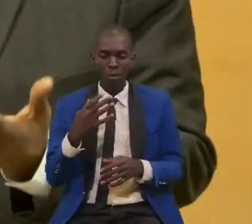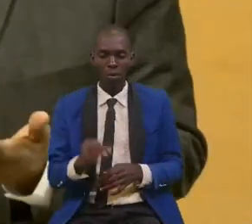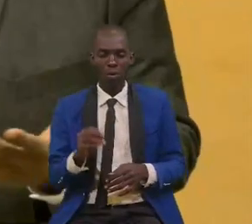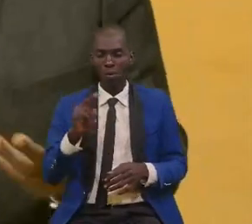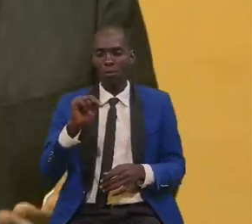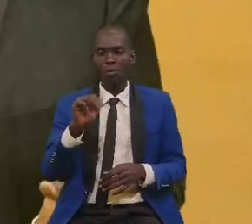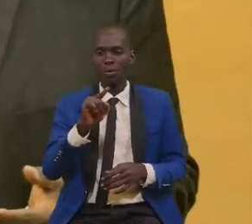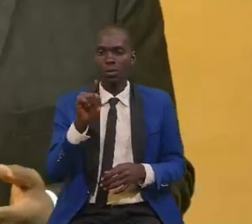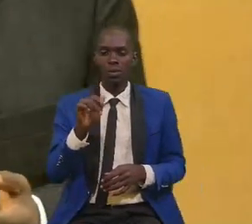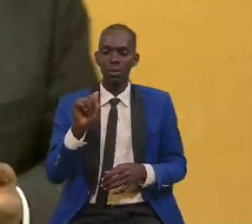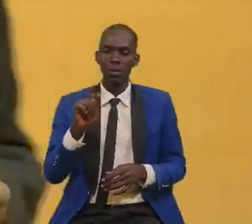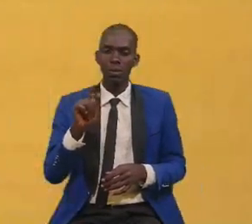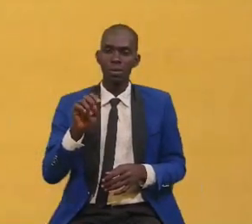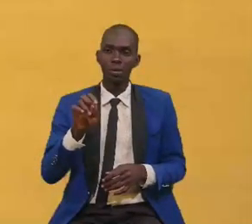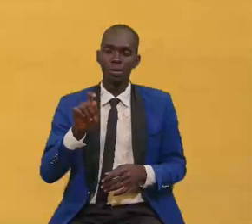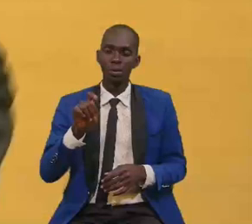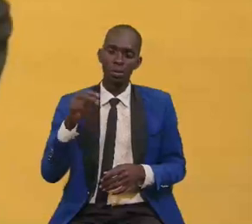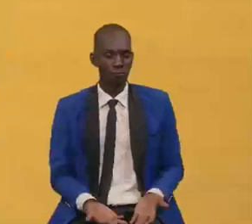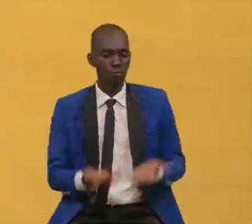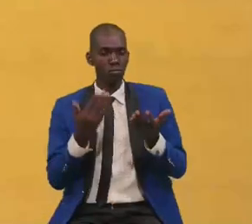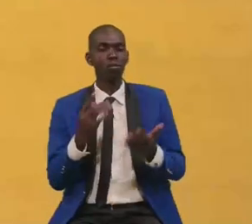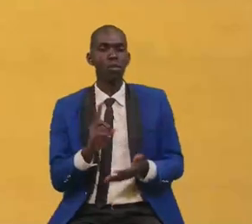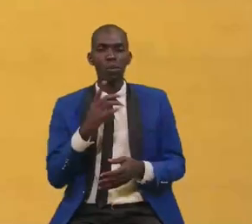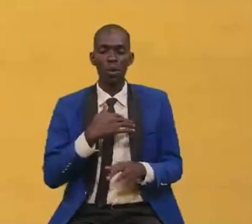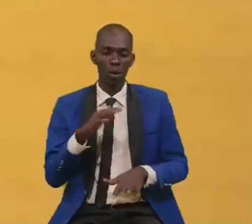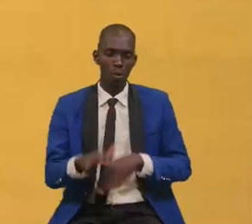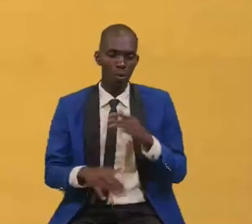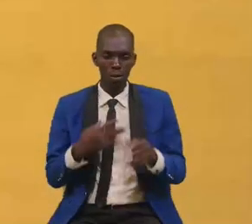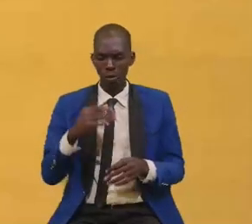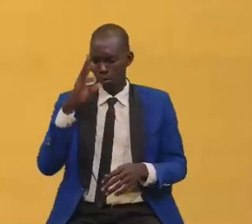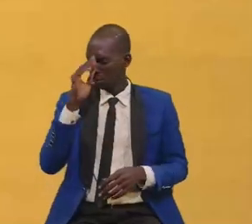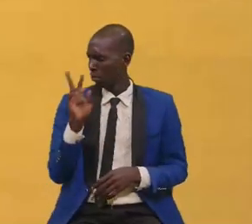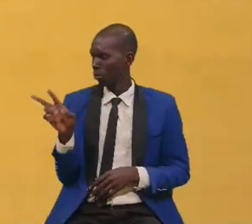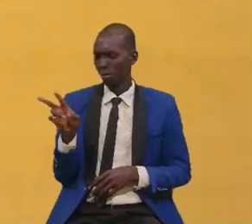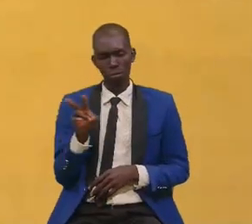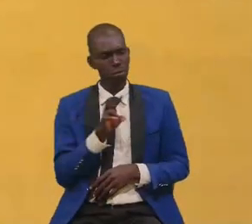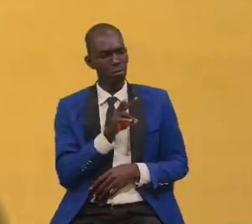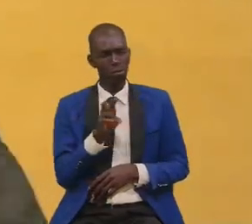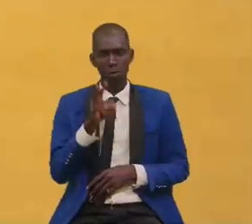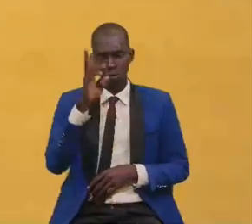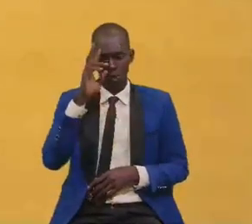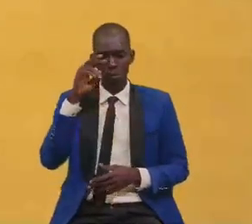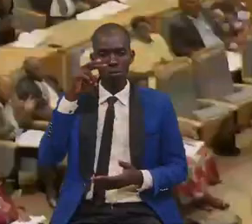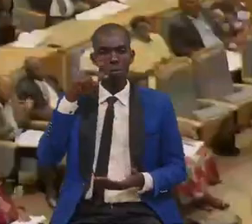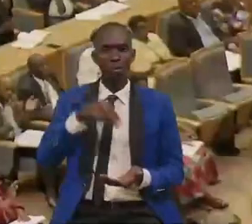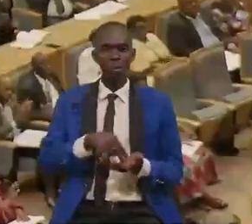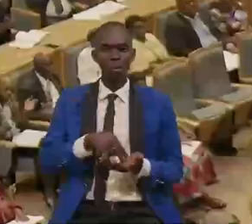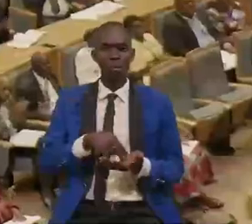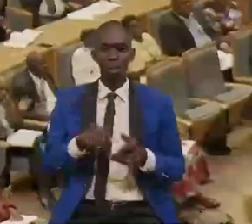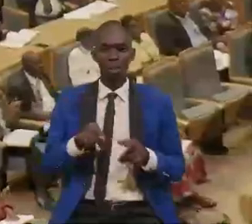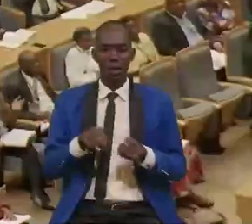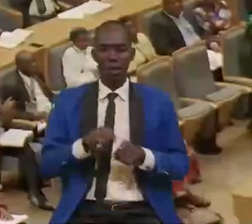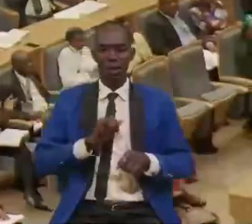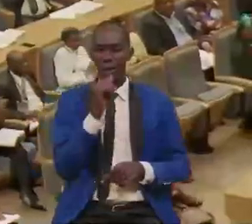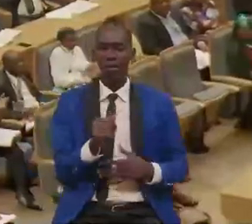et marche. Et le garçon a regardé à gauche, à droite, et il s'est levé, et comme je suis debout, il a commencé